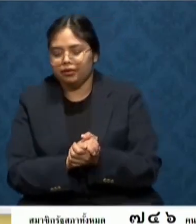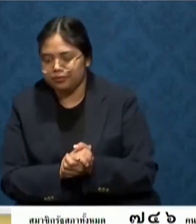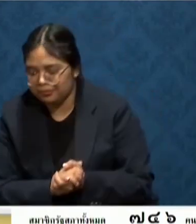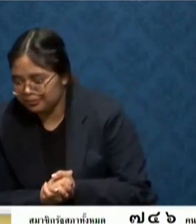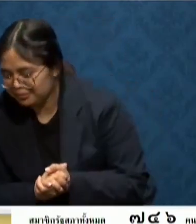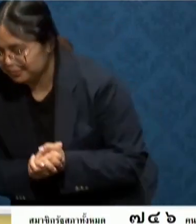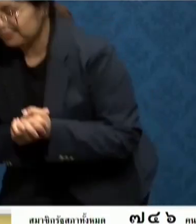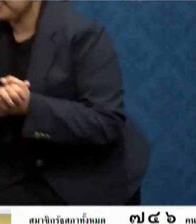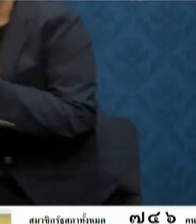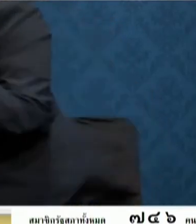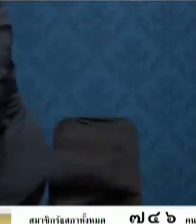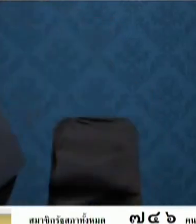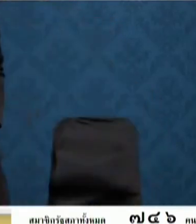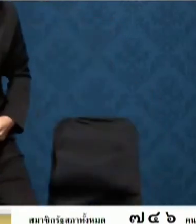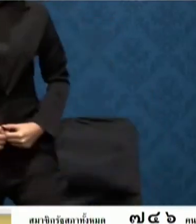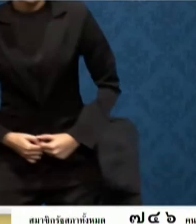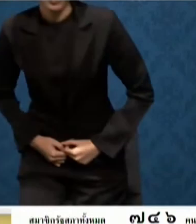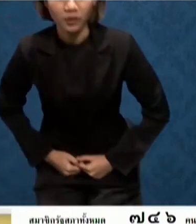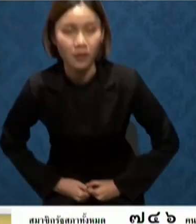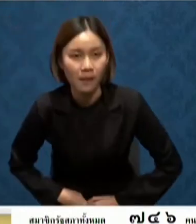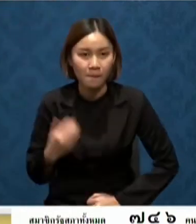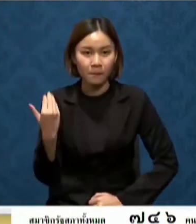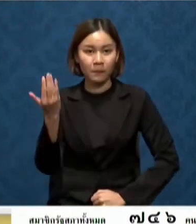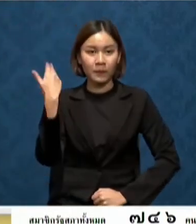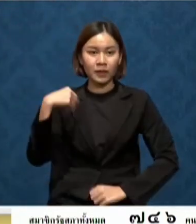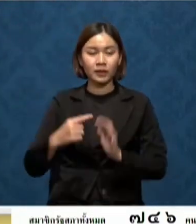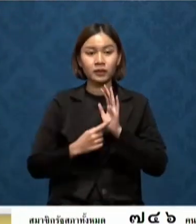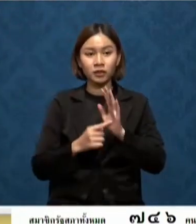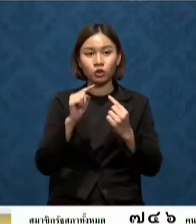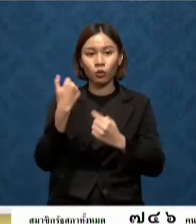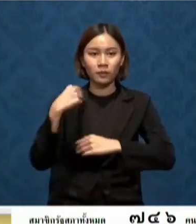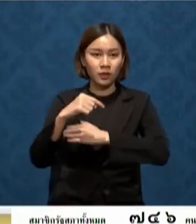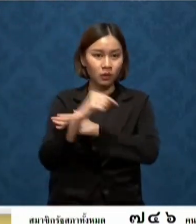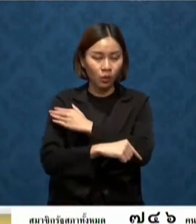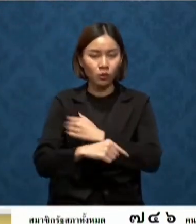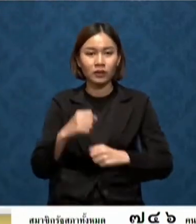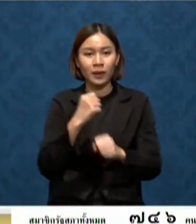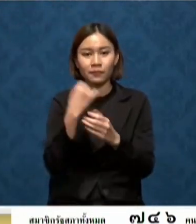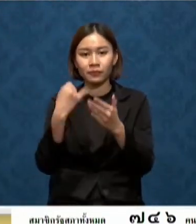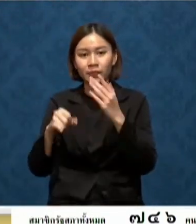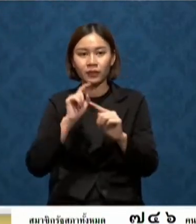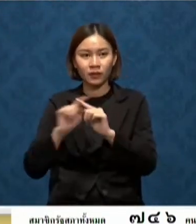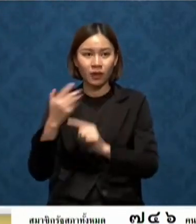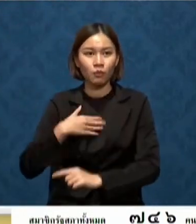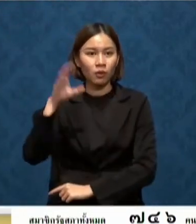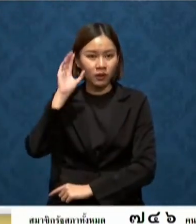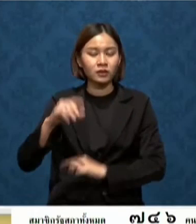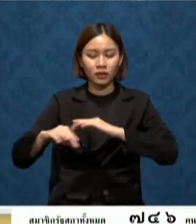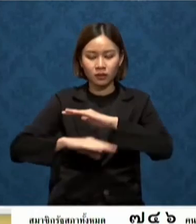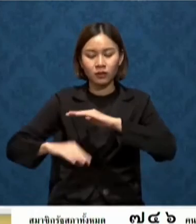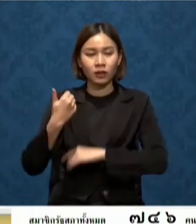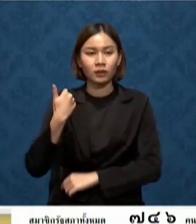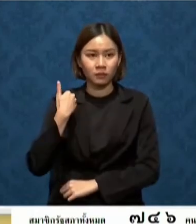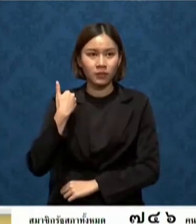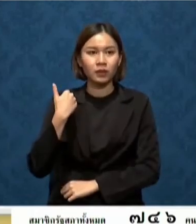ี่เมื่อกี้ท่เสนอมาตอนใลจะจบเกี่วเรองควรอาจจะมีการทกจริอาจจะมกปพนไม่ชอบผมเชอเป็หลฐาอยแล้ครั